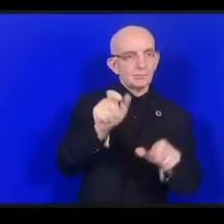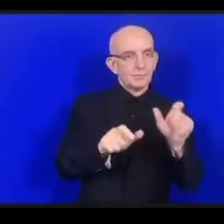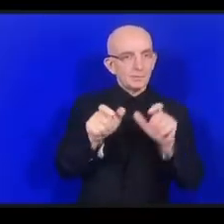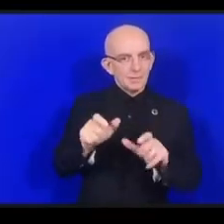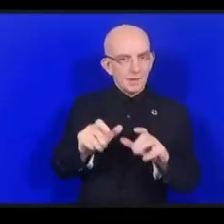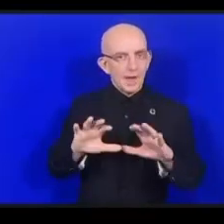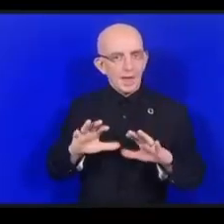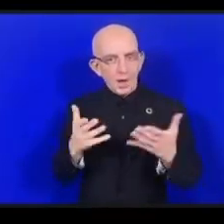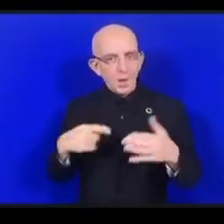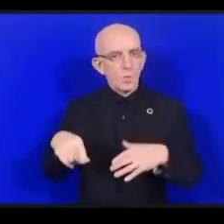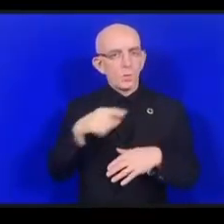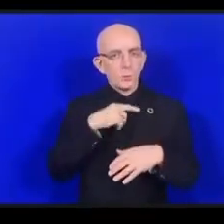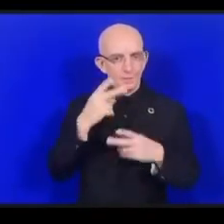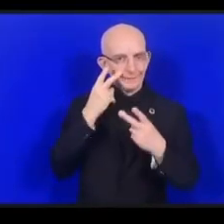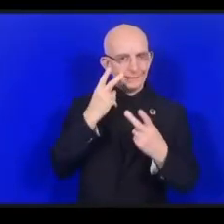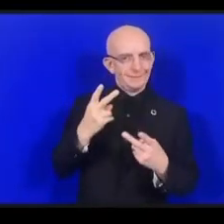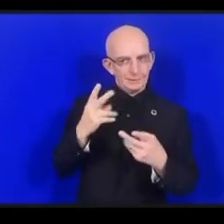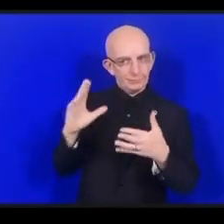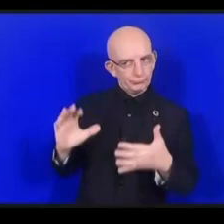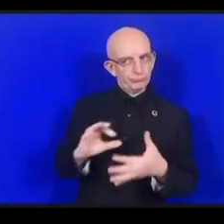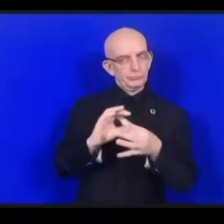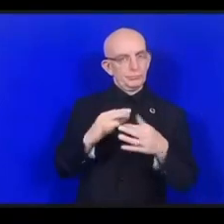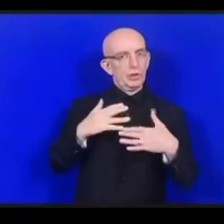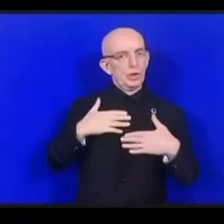在审视这些价值的时候，